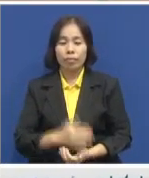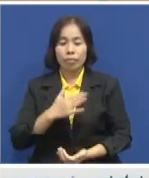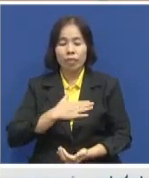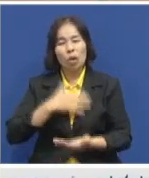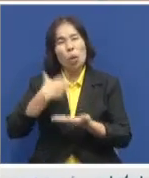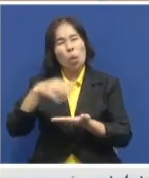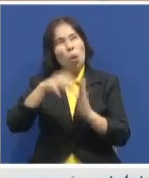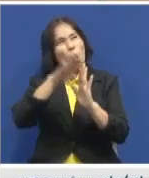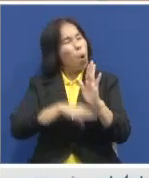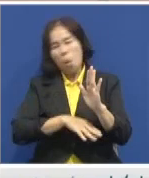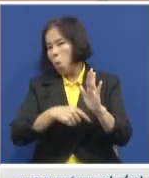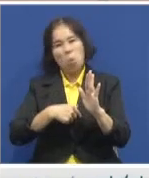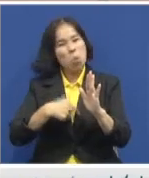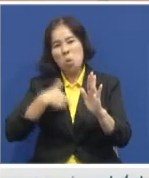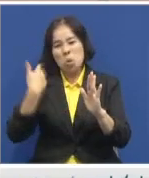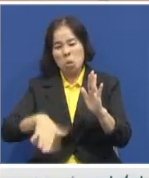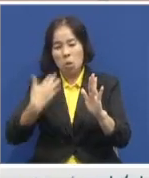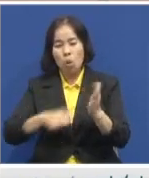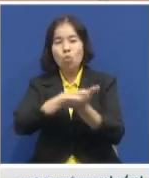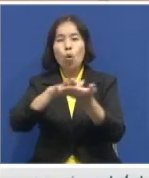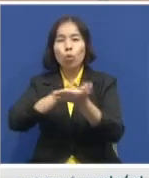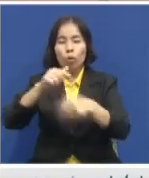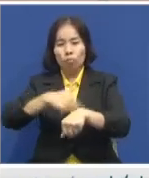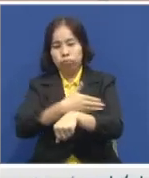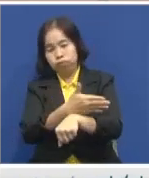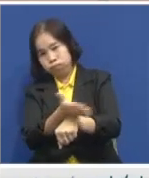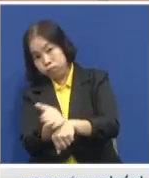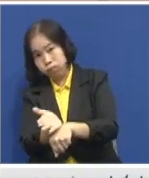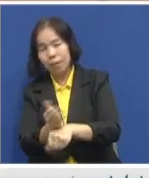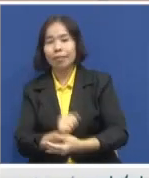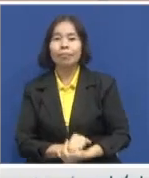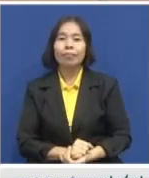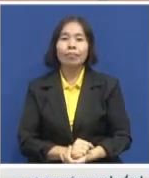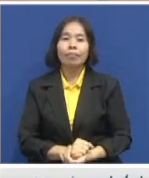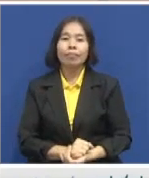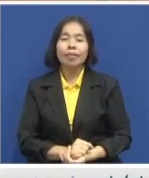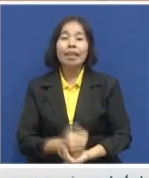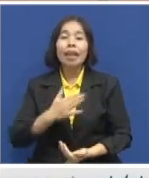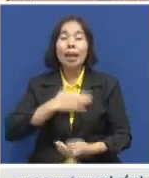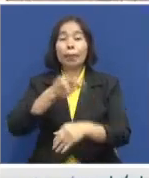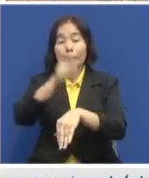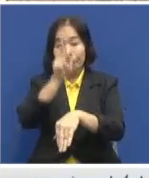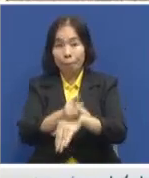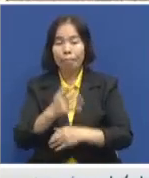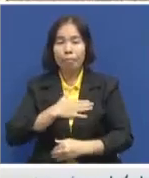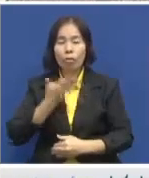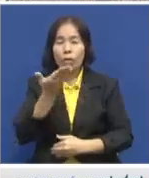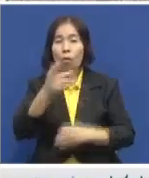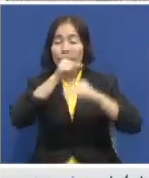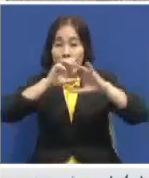ยอะเหมือนนะขอโทษเกินเวลาไปนาทีกว่าท่านประธานรัฐสภาที่เคารพนะครับรัฐบาลขอให้